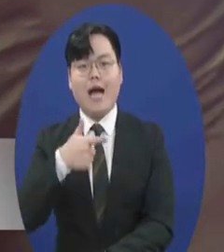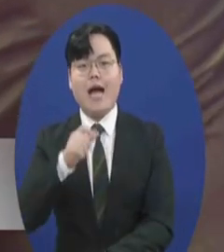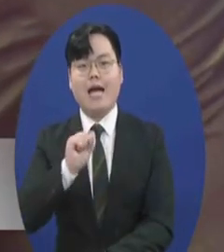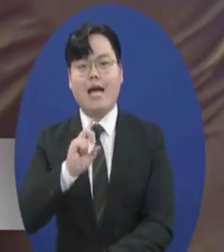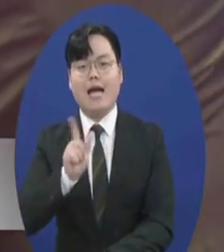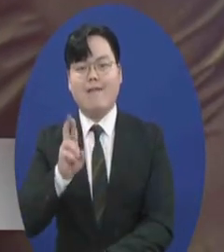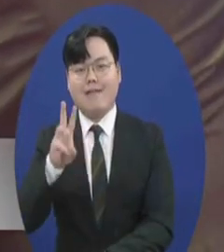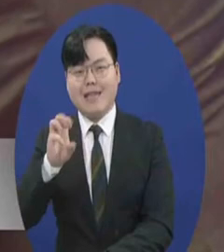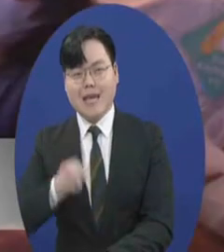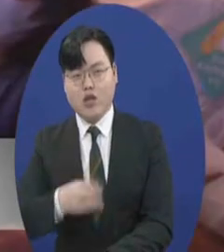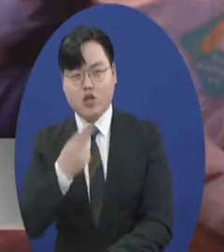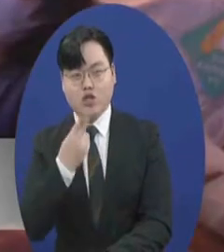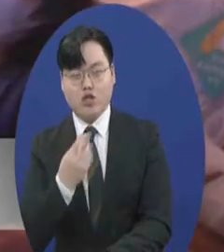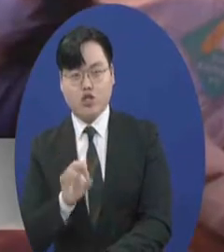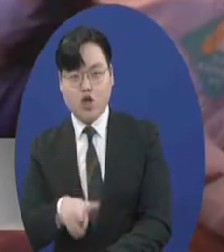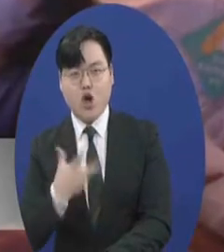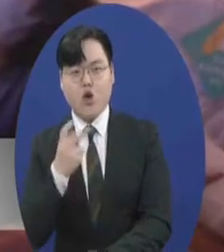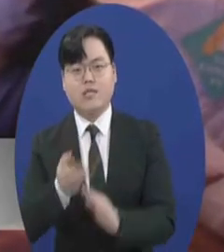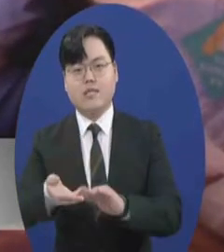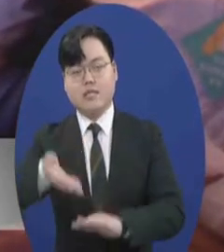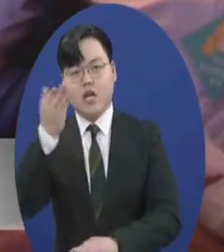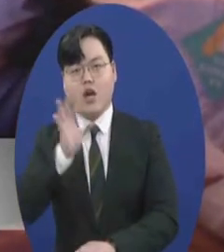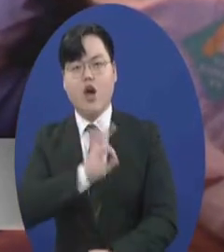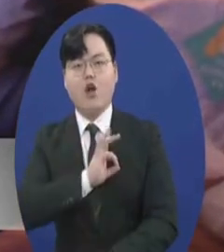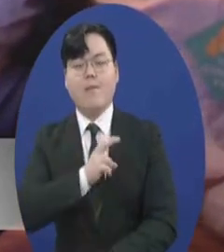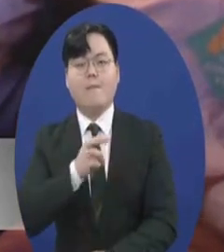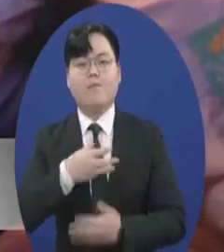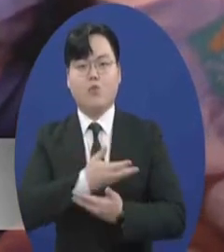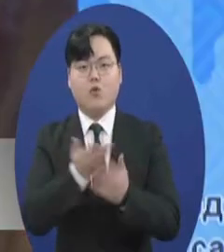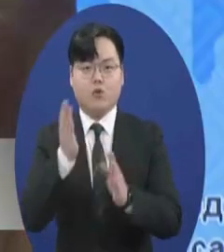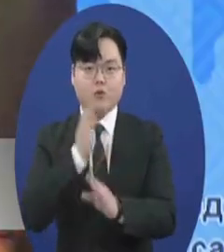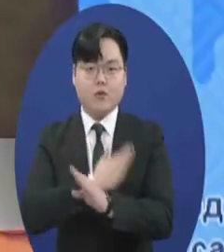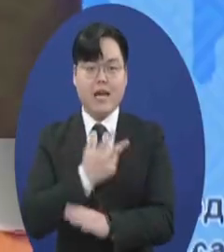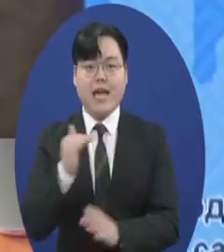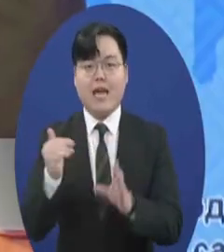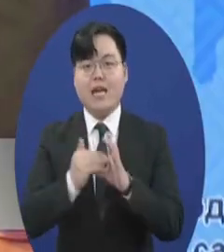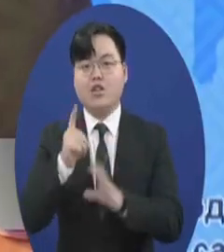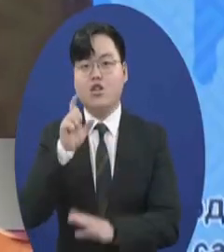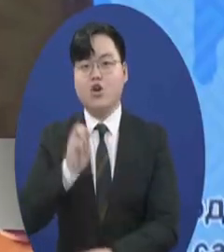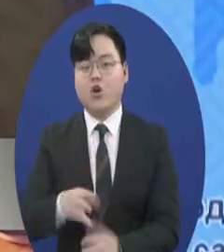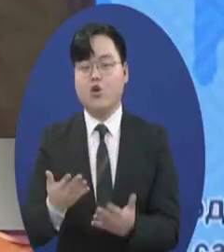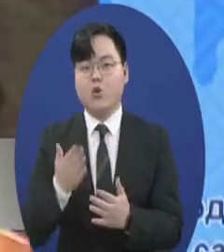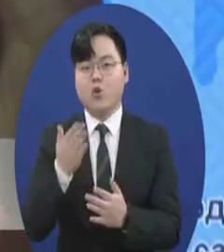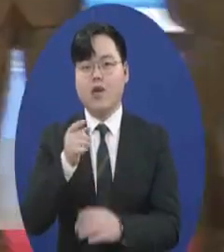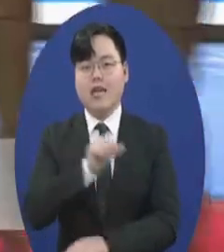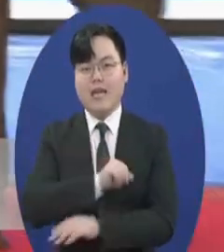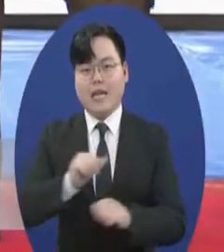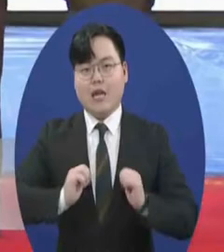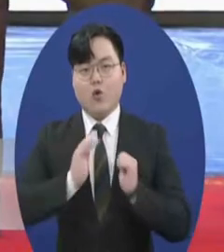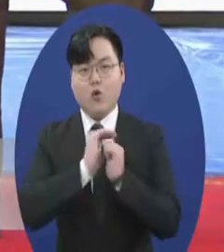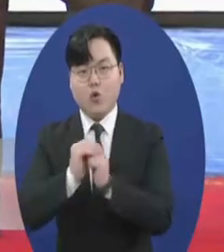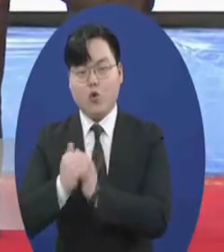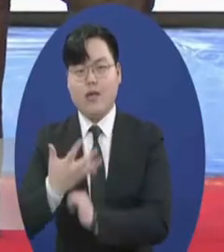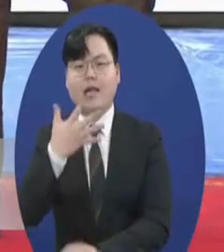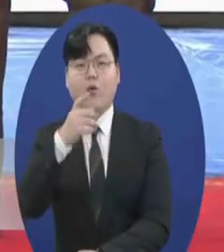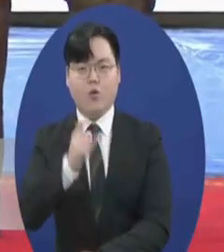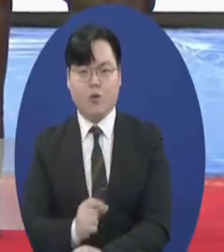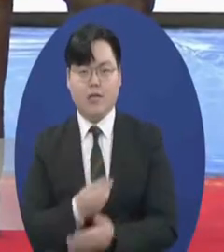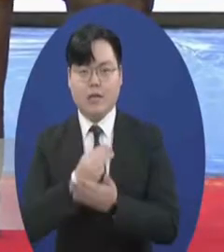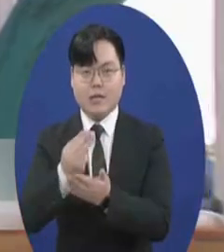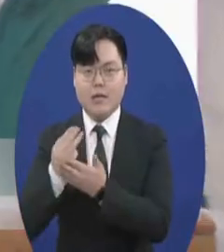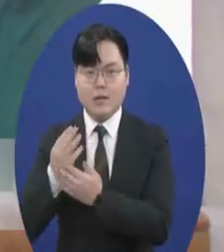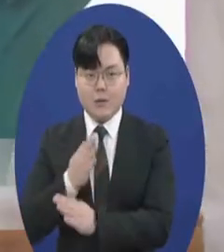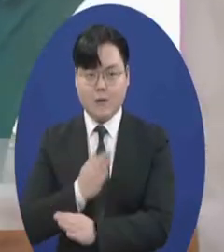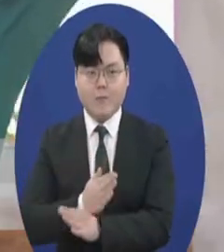цолоор 40 гаруй хүнийг төрийн дээд одон медалаар шагнаж урамшууллаа. Мөн Эрдэнэ хотын өдрөөр Эрдэнэ хотын хүндэт хэрэгнэр 5 хүнийг шагнасан